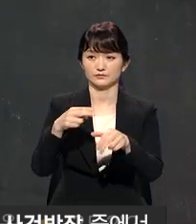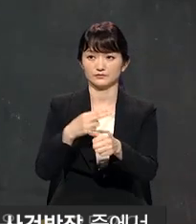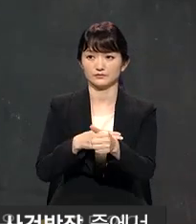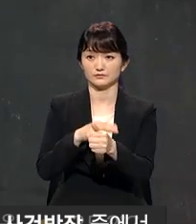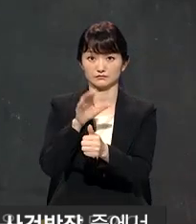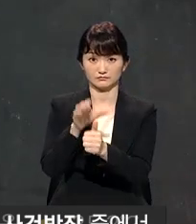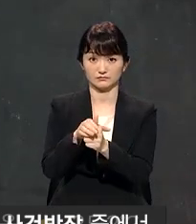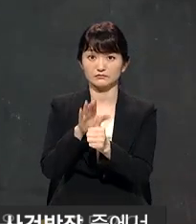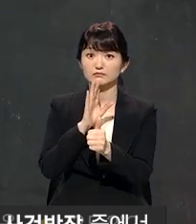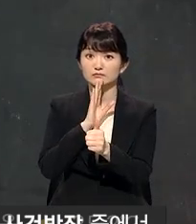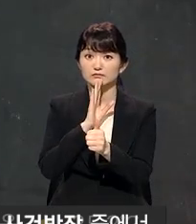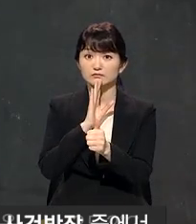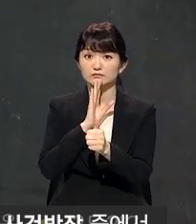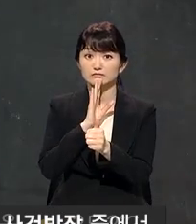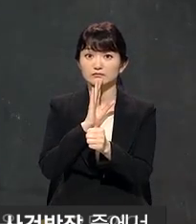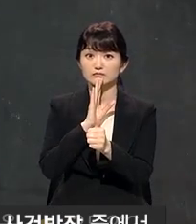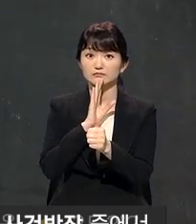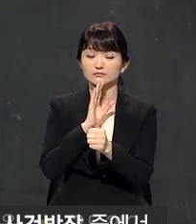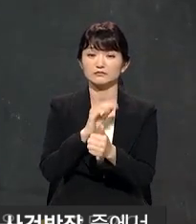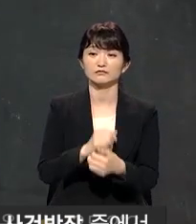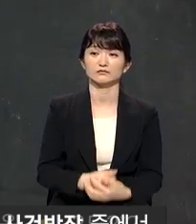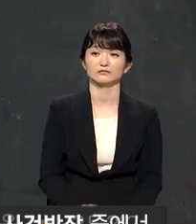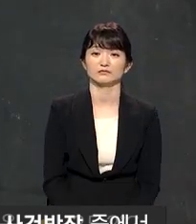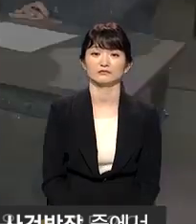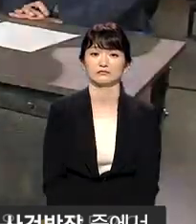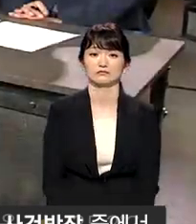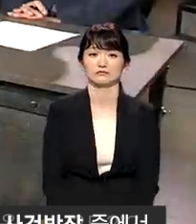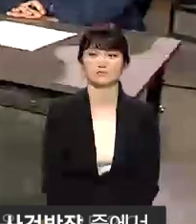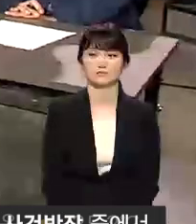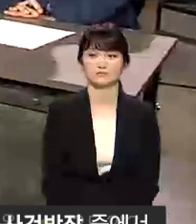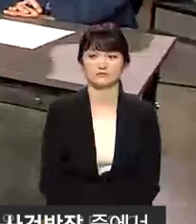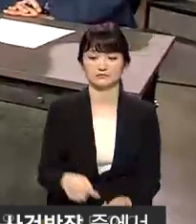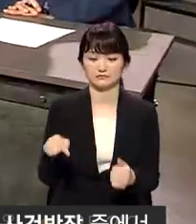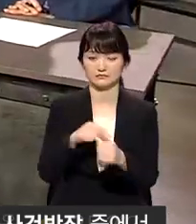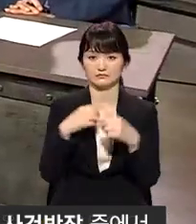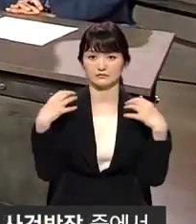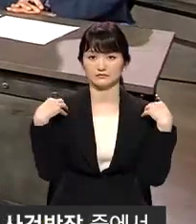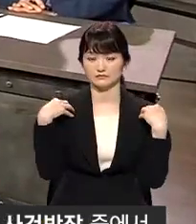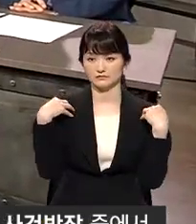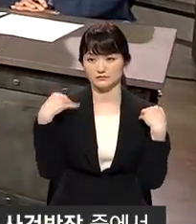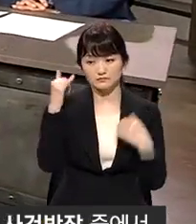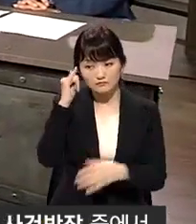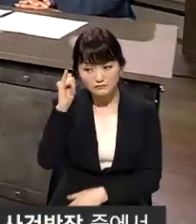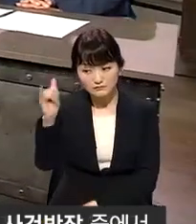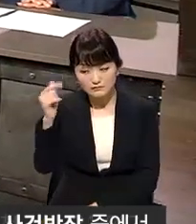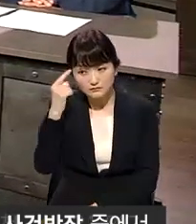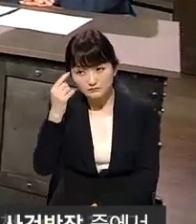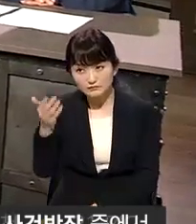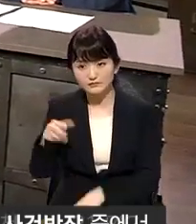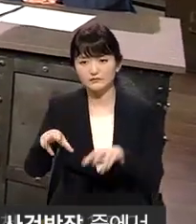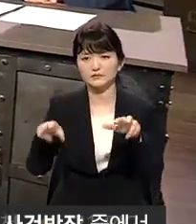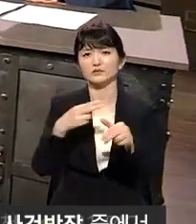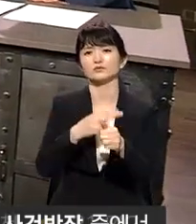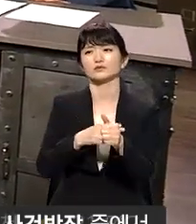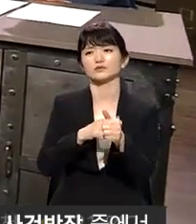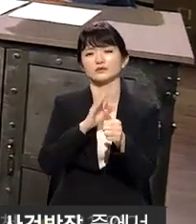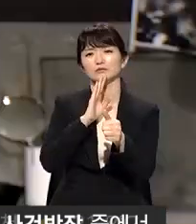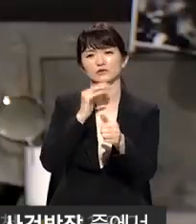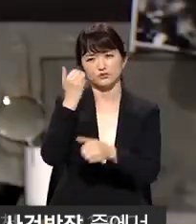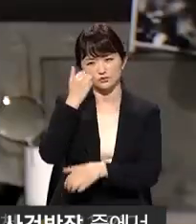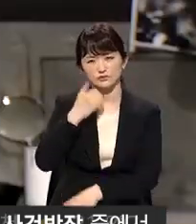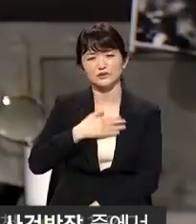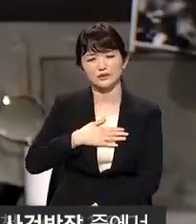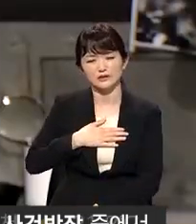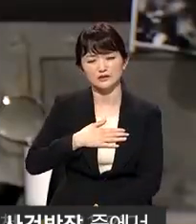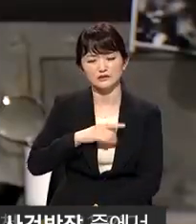편집 교사가 맞다는 겁니다 예 양변호사님 그러게요 이제 교육청 측의 문을 했더니 현직 교사가 맞고 누군지는 알 수가 있는데